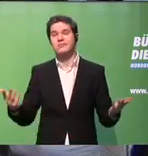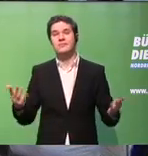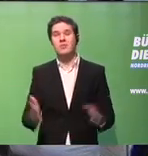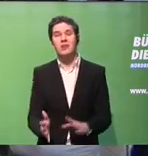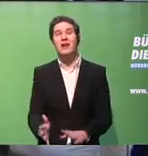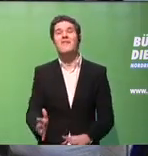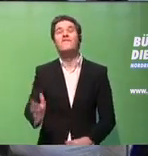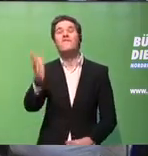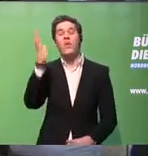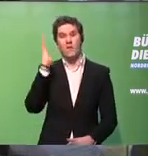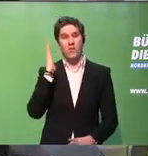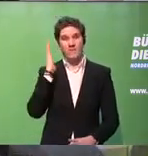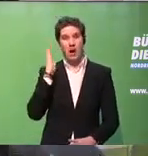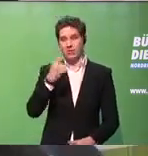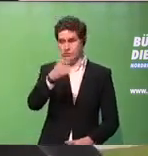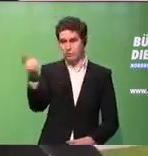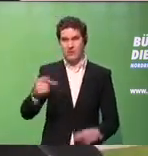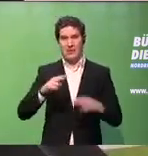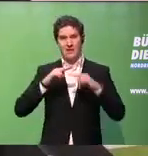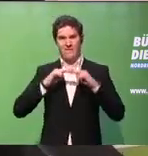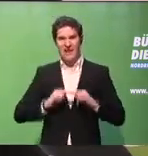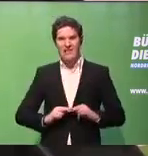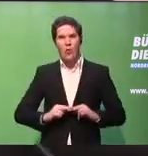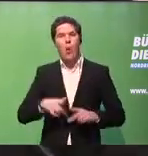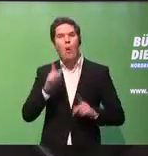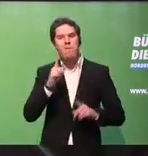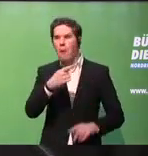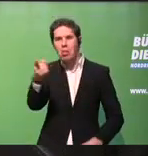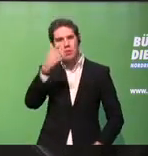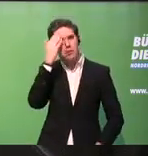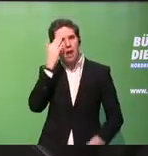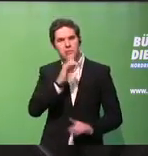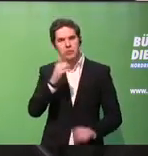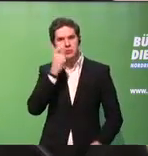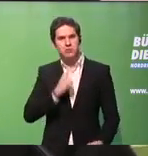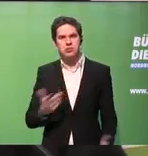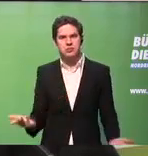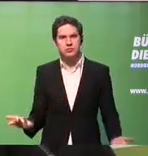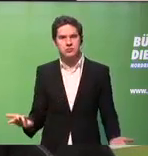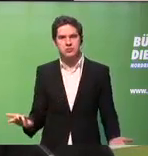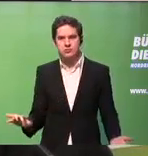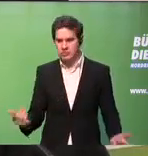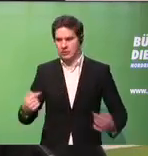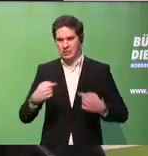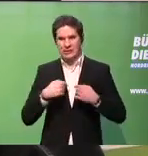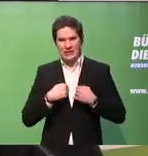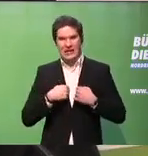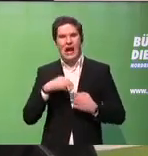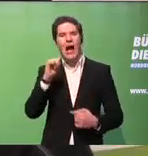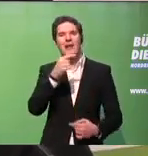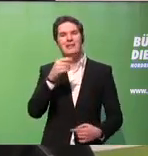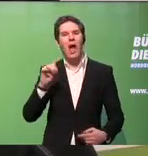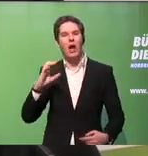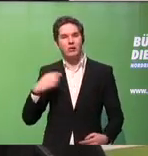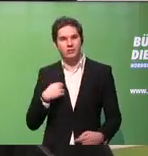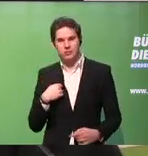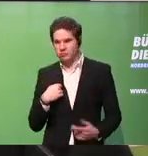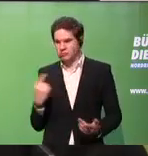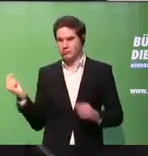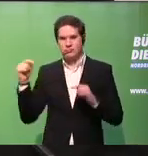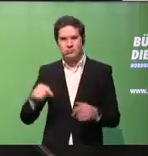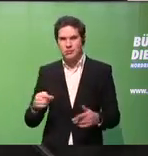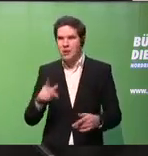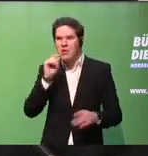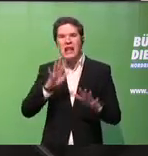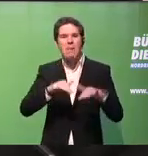ihr mir vertraut, obwohl ihr mich fast nicht kanntet. Ich kam von Attac. Ich war noch nie in irgendeinem